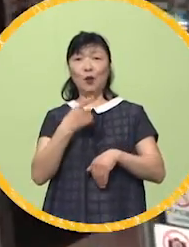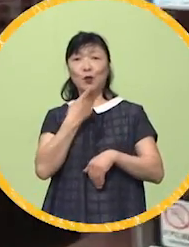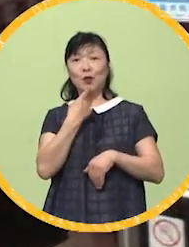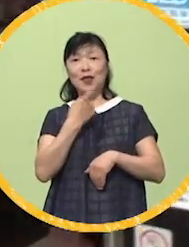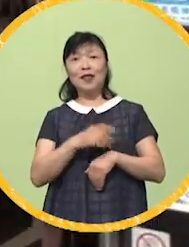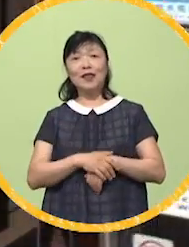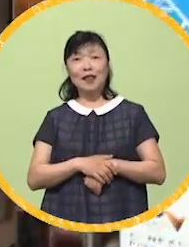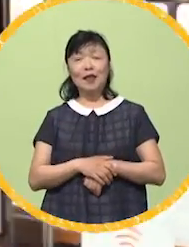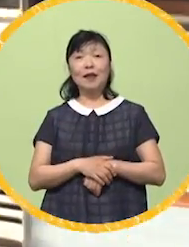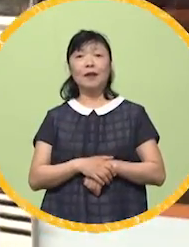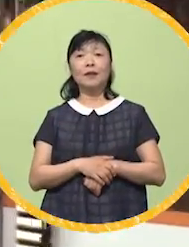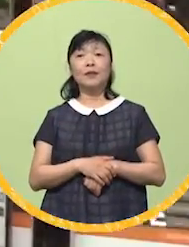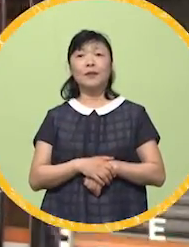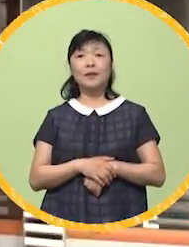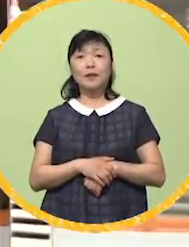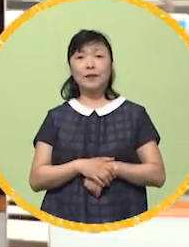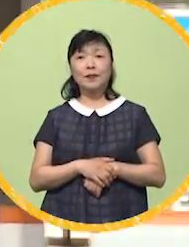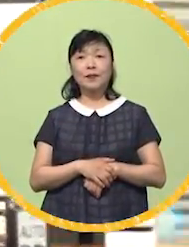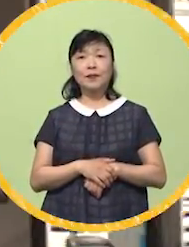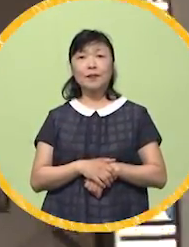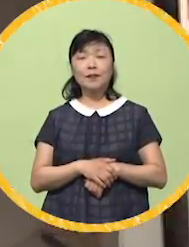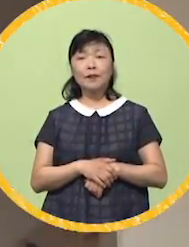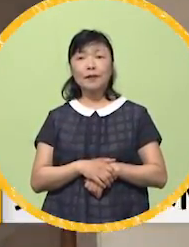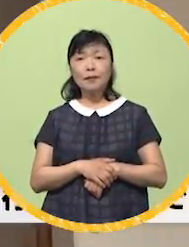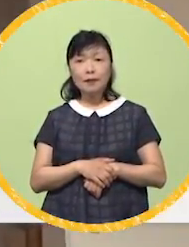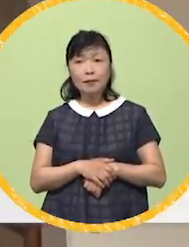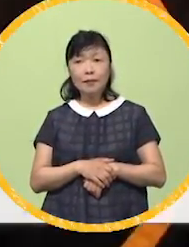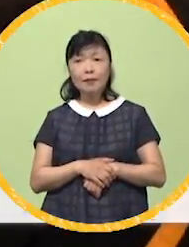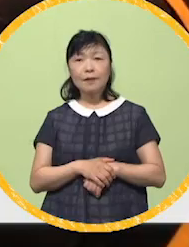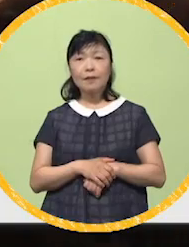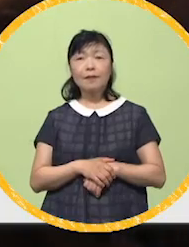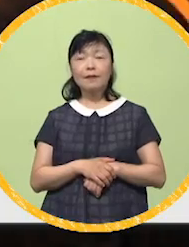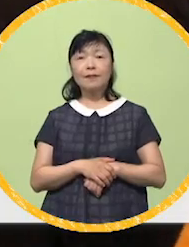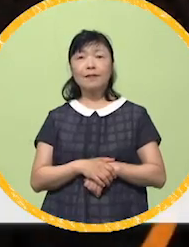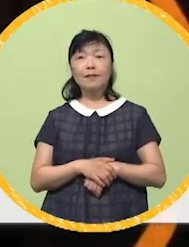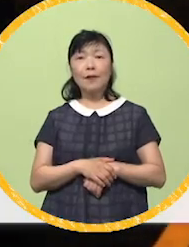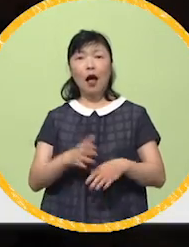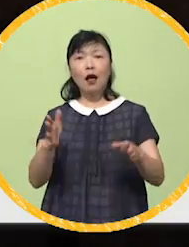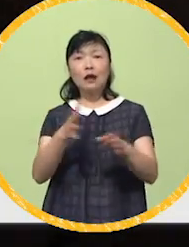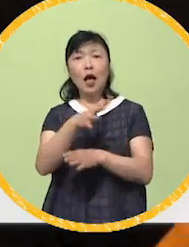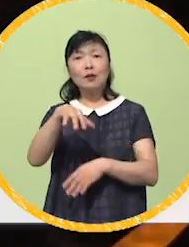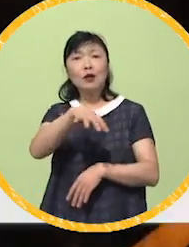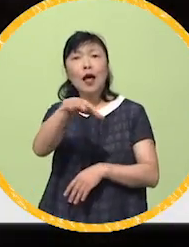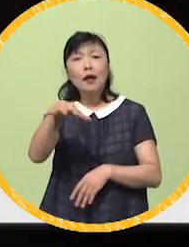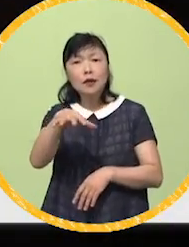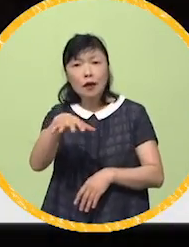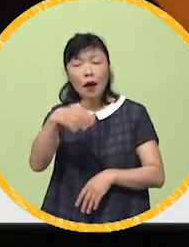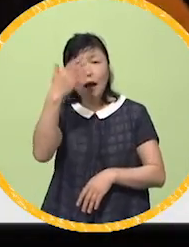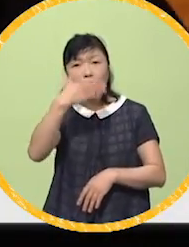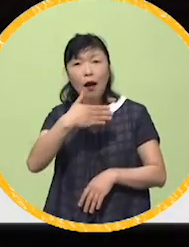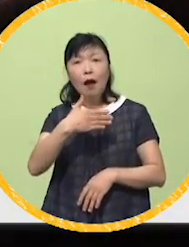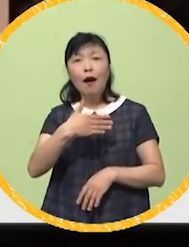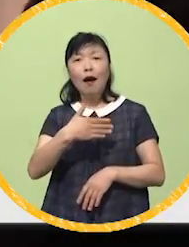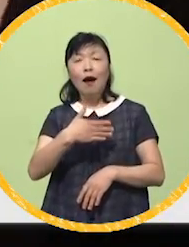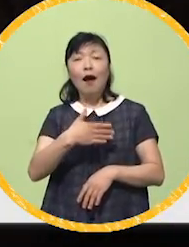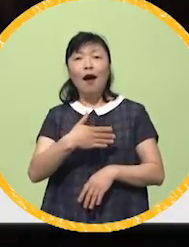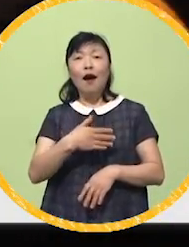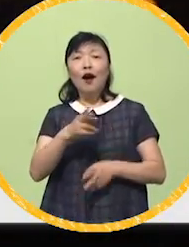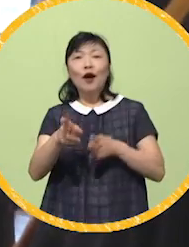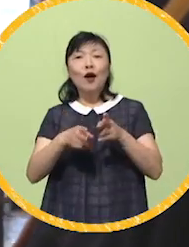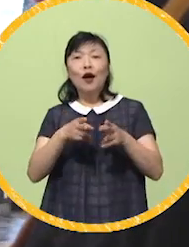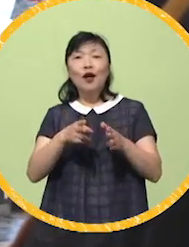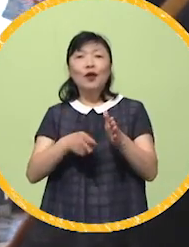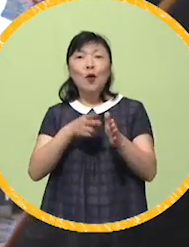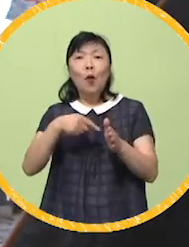ね。 お邪魔します。 ここ繋がってんだ、 本当にサービスエリア。テンション上がる、もう旅行来た気